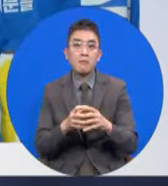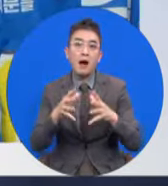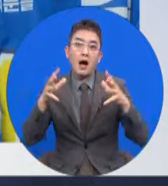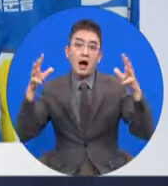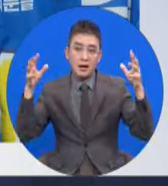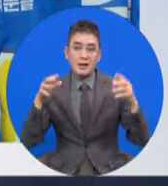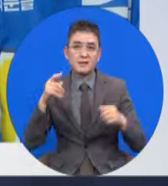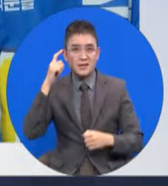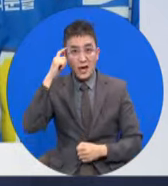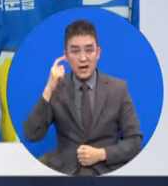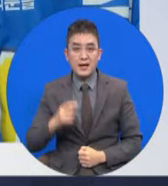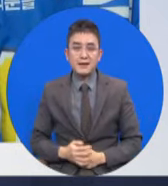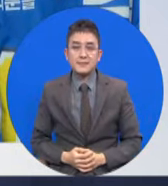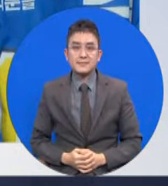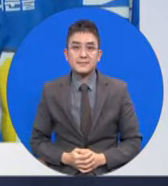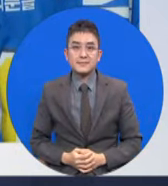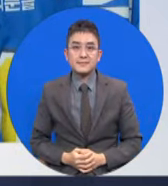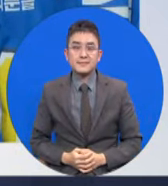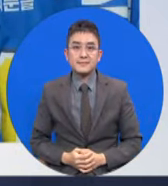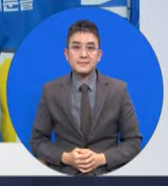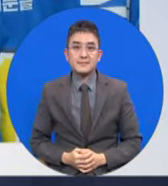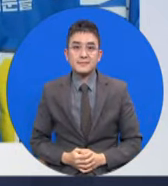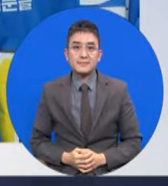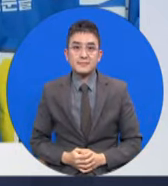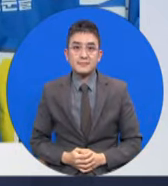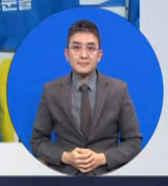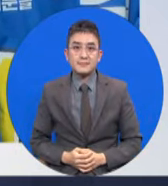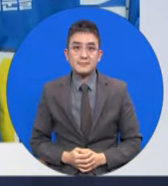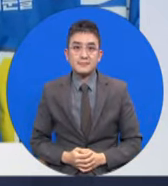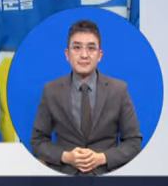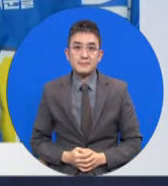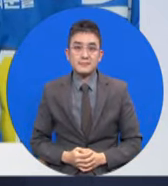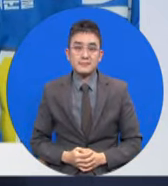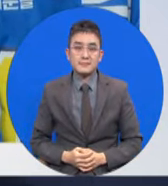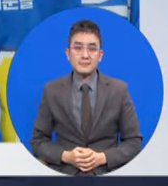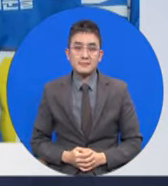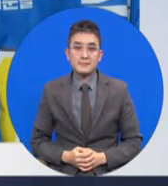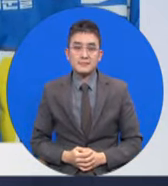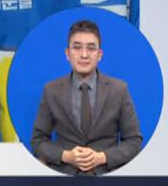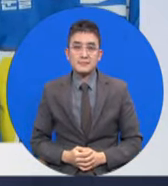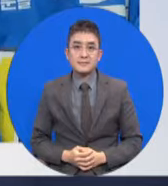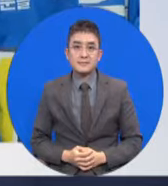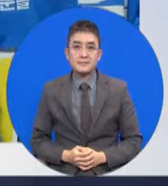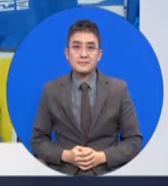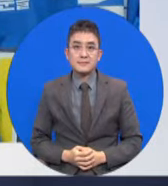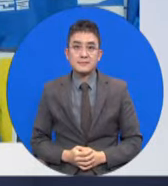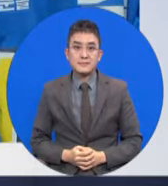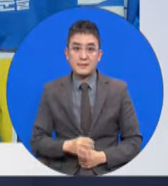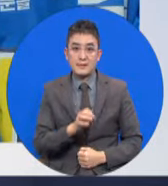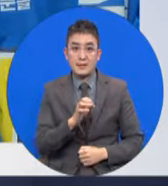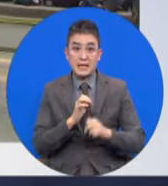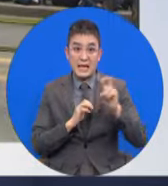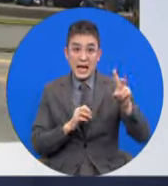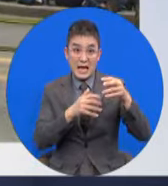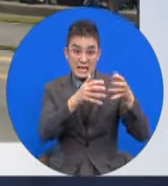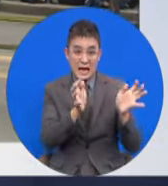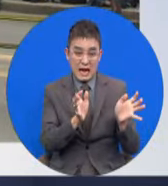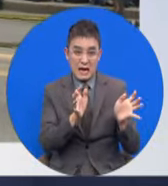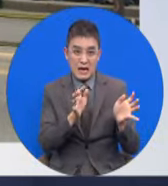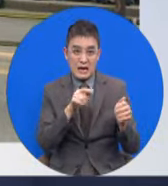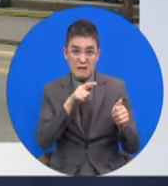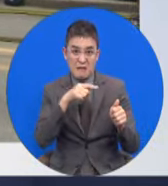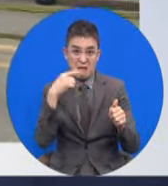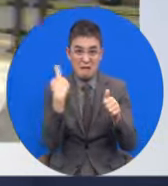그런 생각이 듭니다. 그런데 일반적으로 이야기하면 그 안영환 의원님 말씀하신 것처럼 야당은 공격하고 왜냐하면